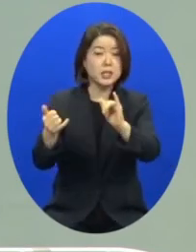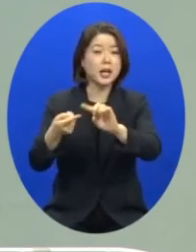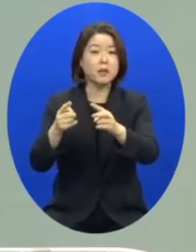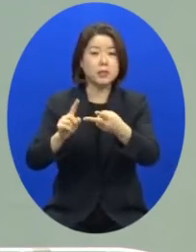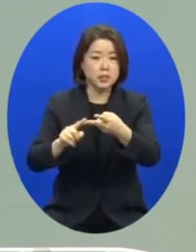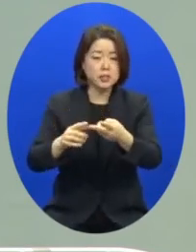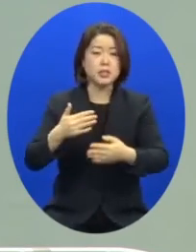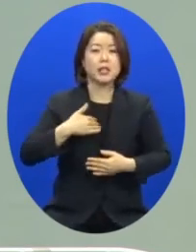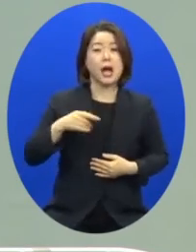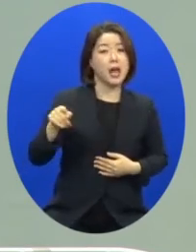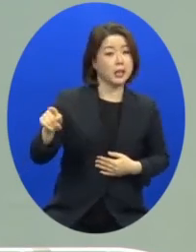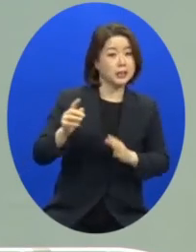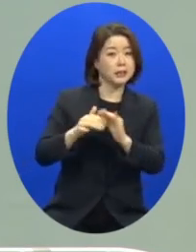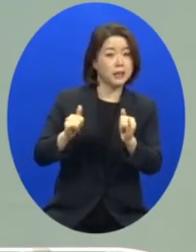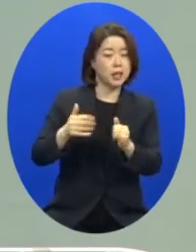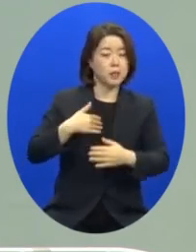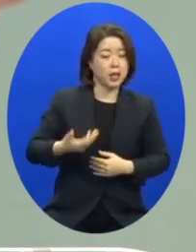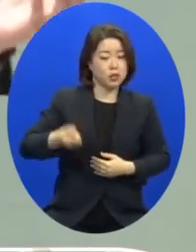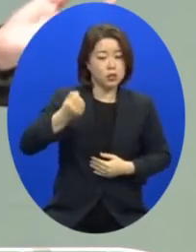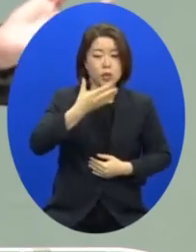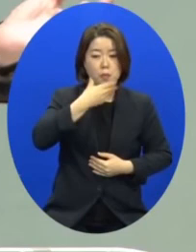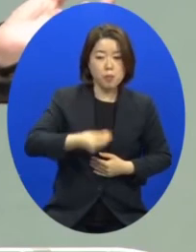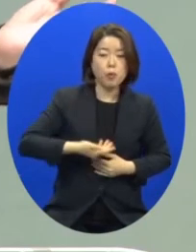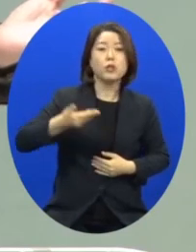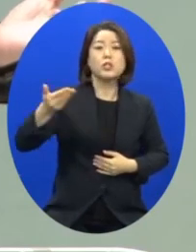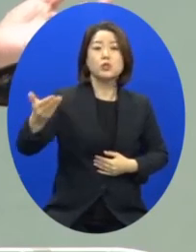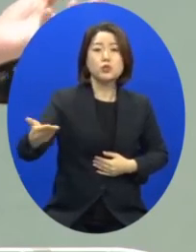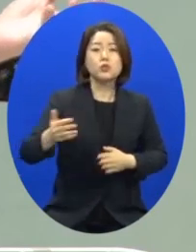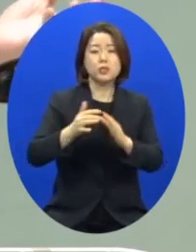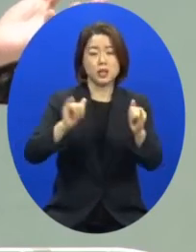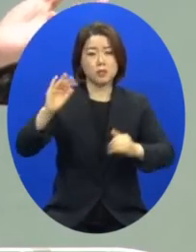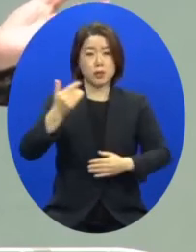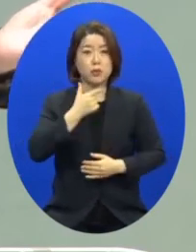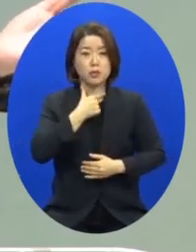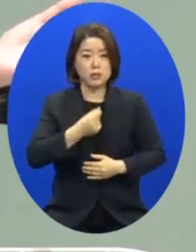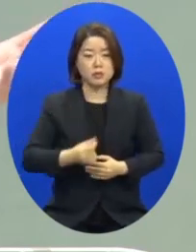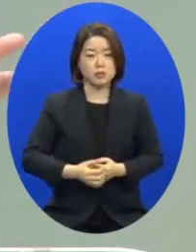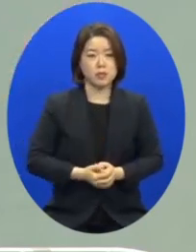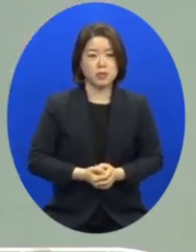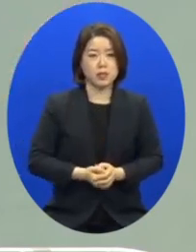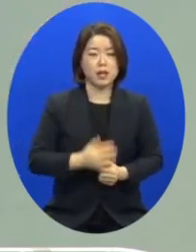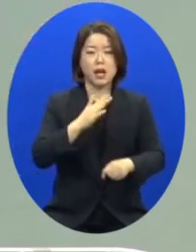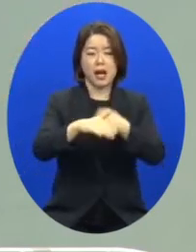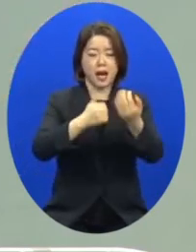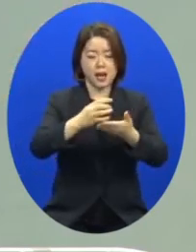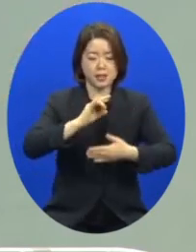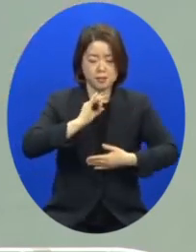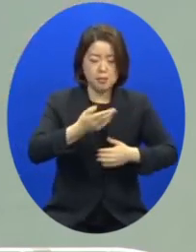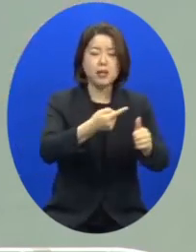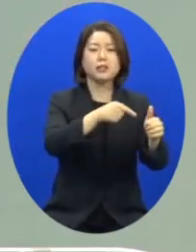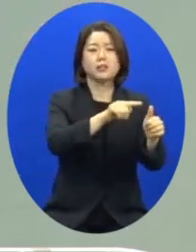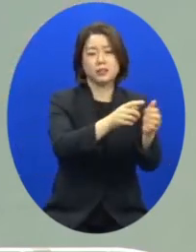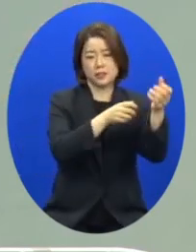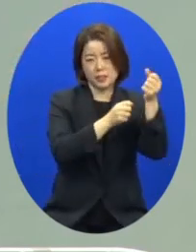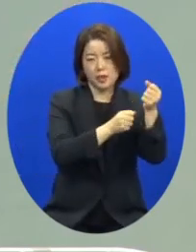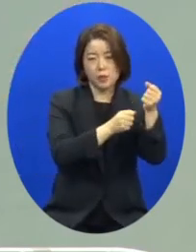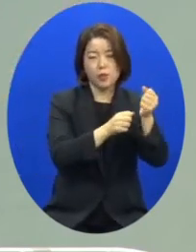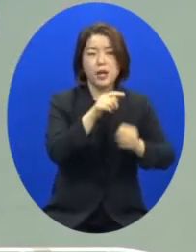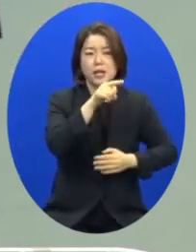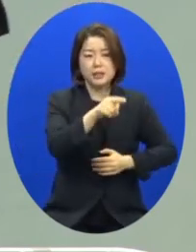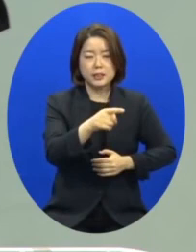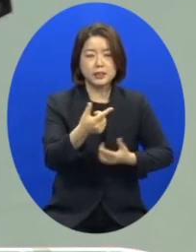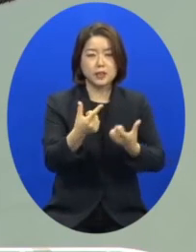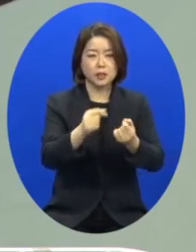저는 그 사람에게 내가 누리는 복을 흘려 보내는 사람이 되겠습니다 하나님만 의지하며 그렇게